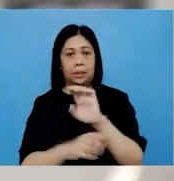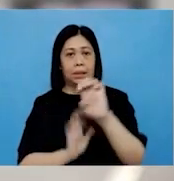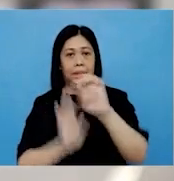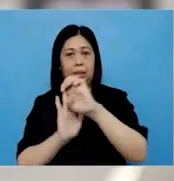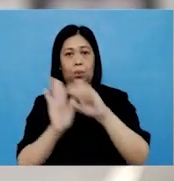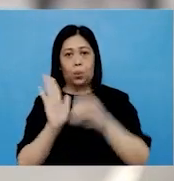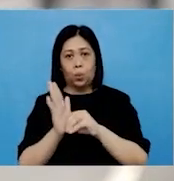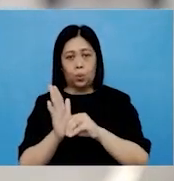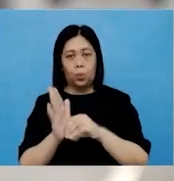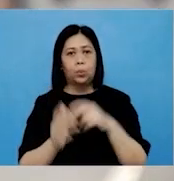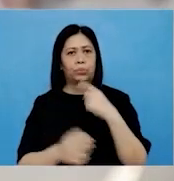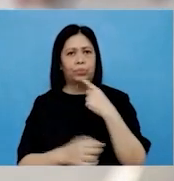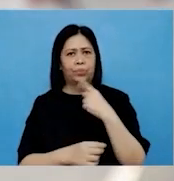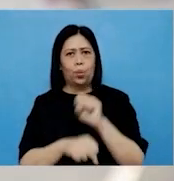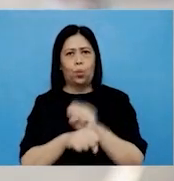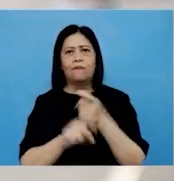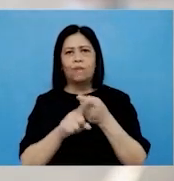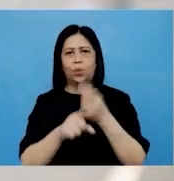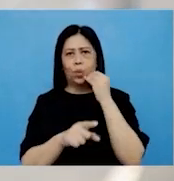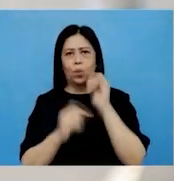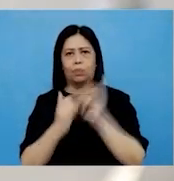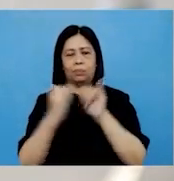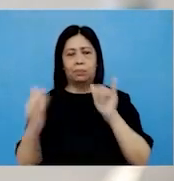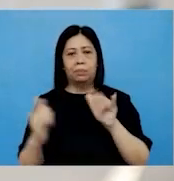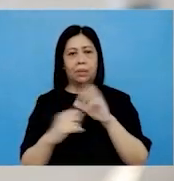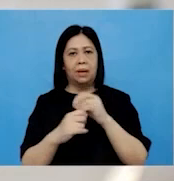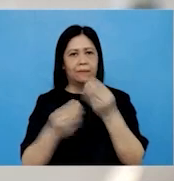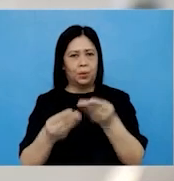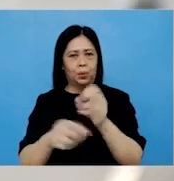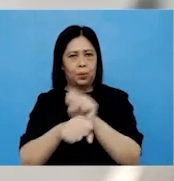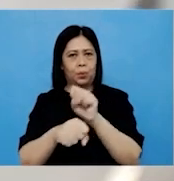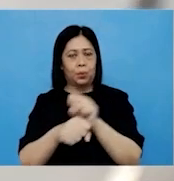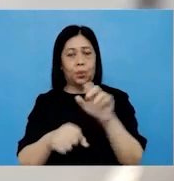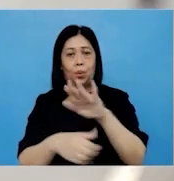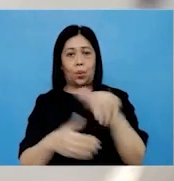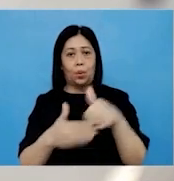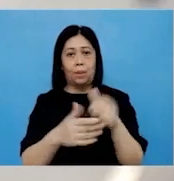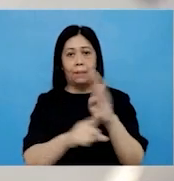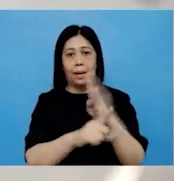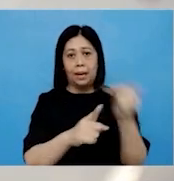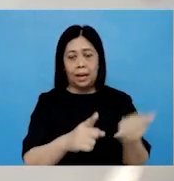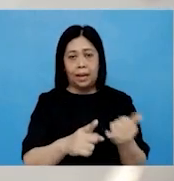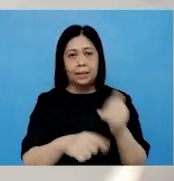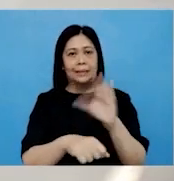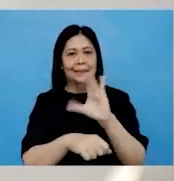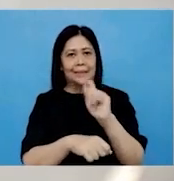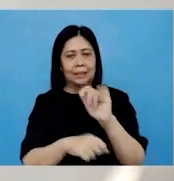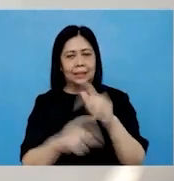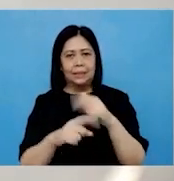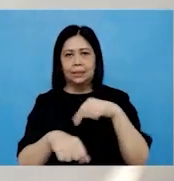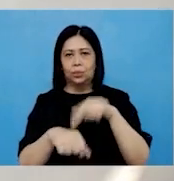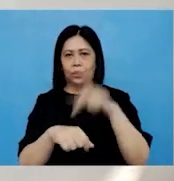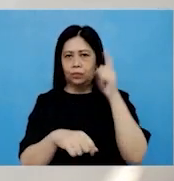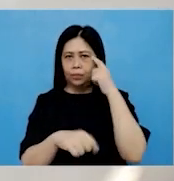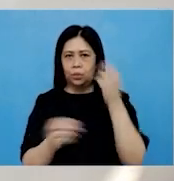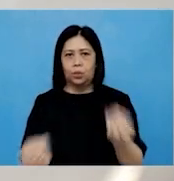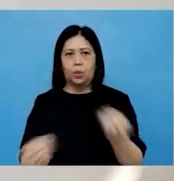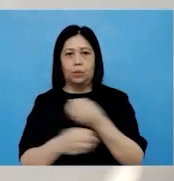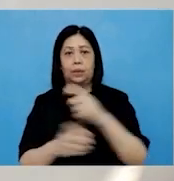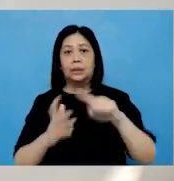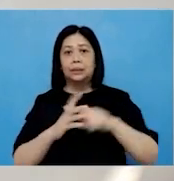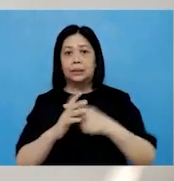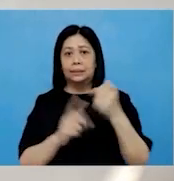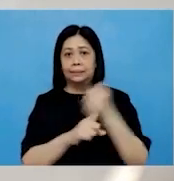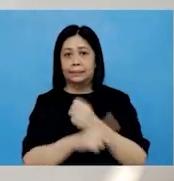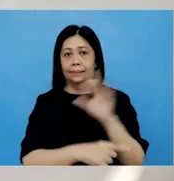naguutos ng work from home at skeleton arrangement para sa lahat ng barangay, city at national government offices simula September 8